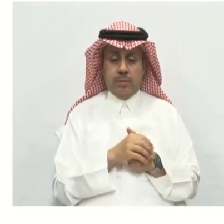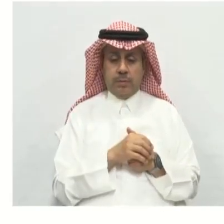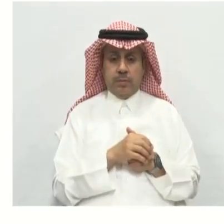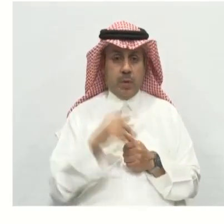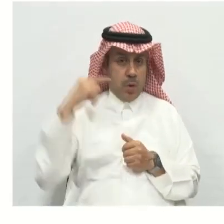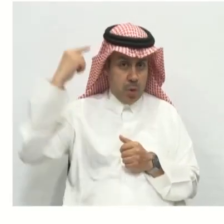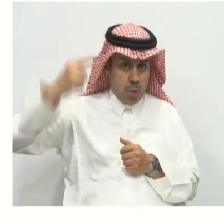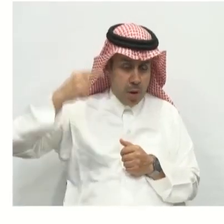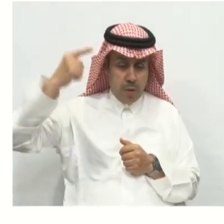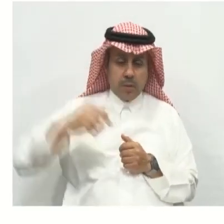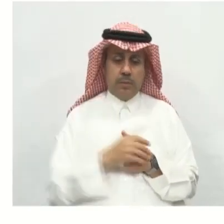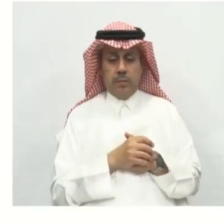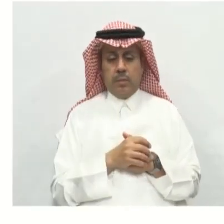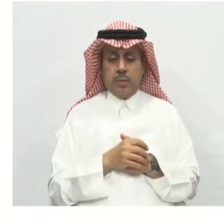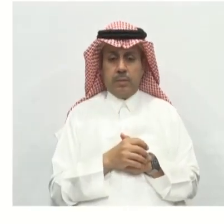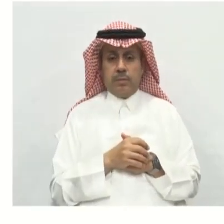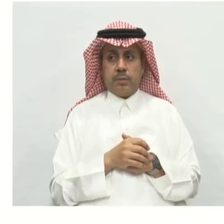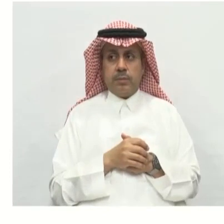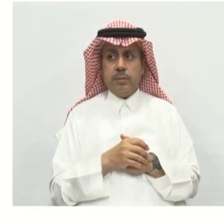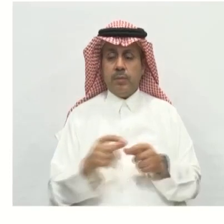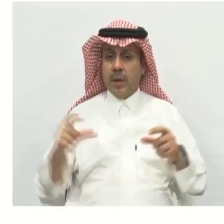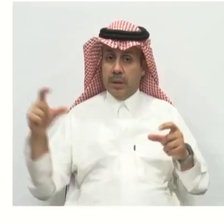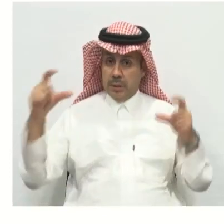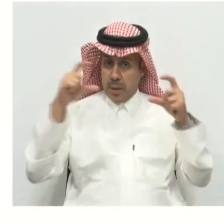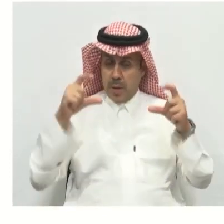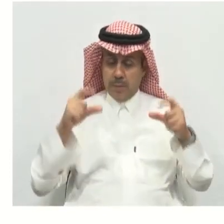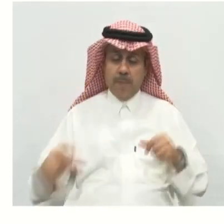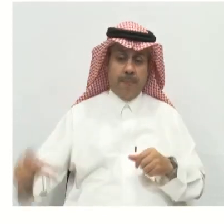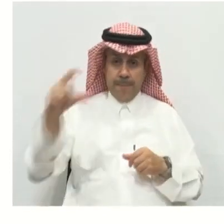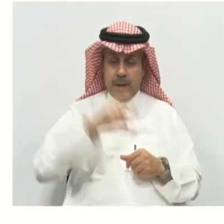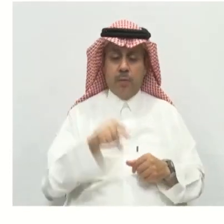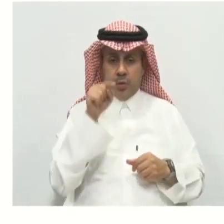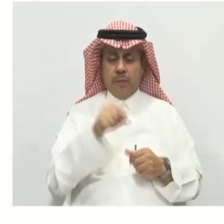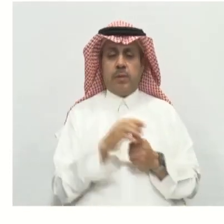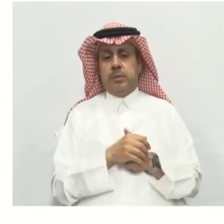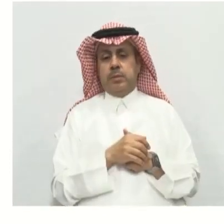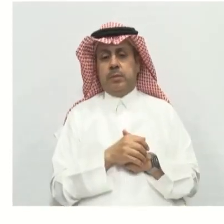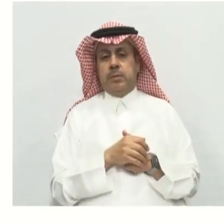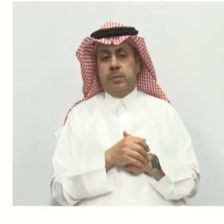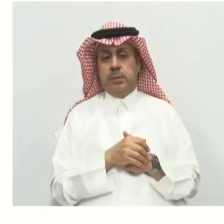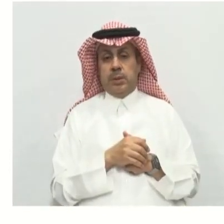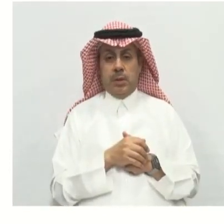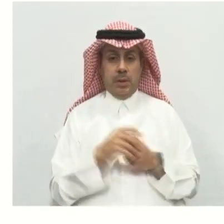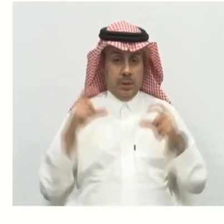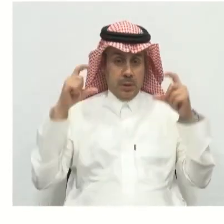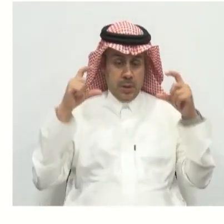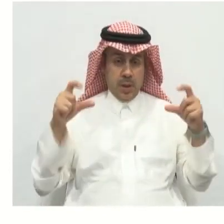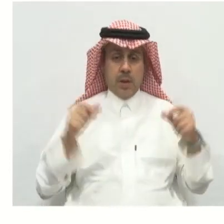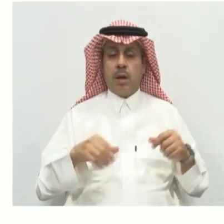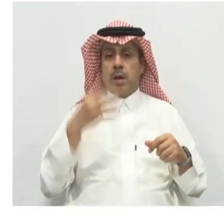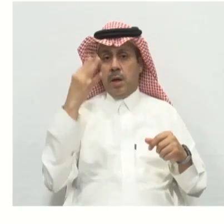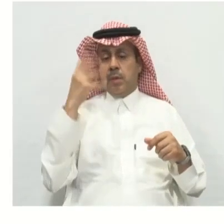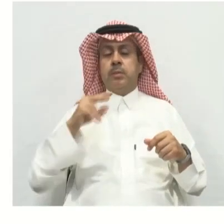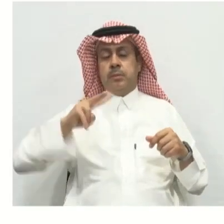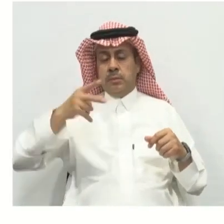نلاحظ لدينا هنا الداله موجوده امامك كما هو موضح بالاعلى تستقبل الداله فريز اربع